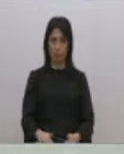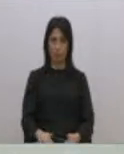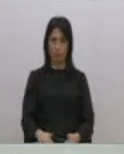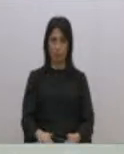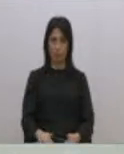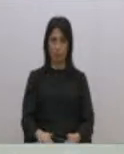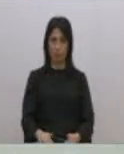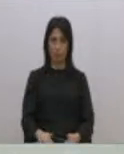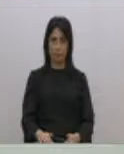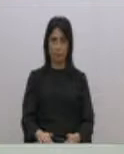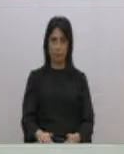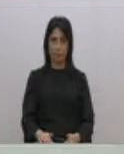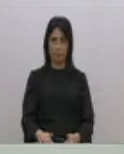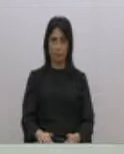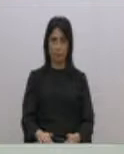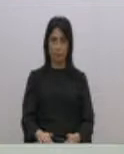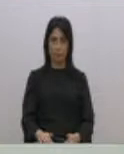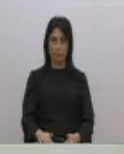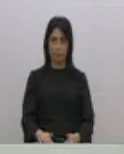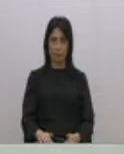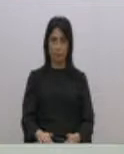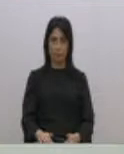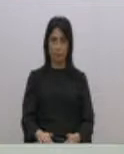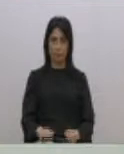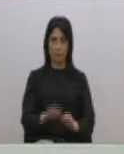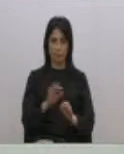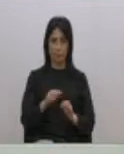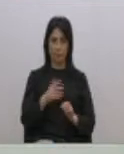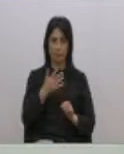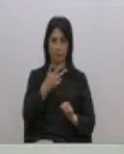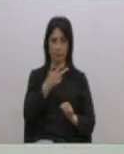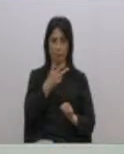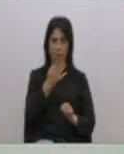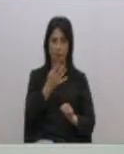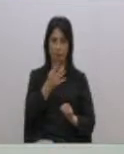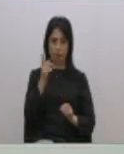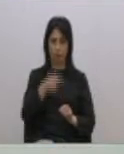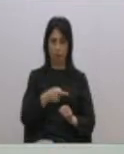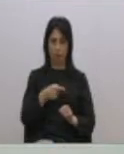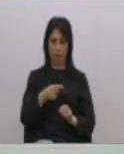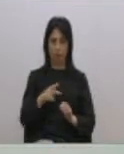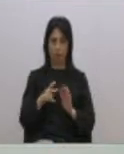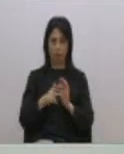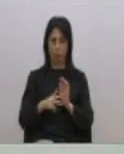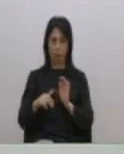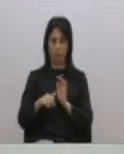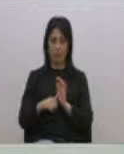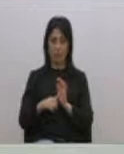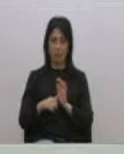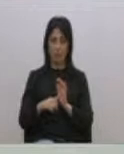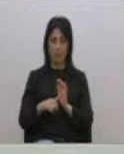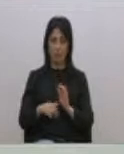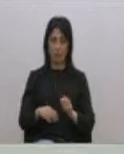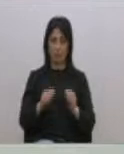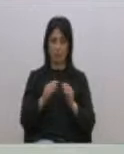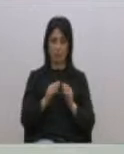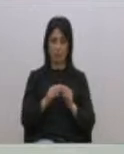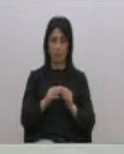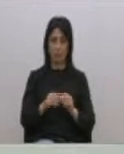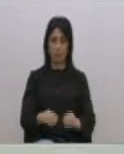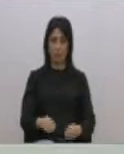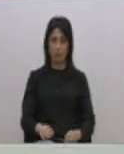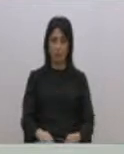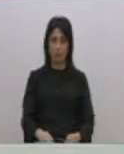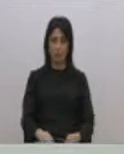Când hobit, arari. Proiectul s-a uzat de metod hote puncte, reglementul s-a uzat de meu trimul. Arari sunt de